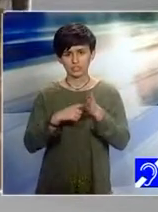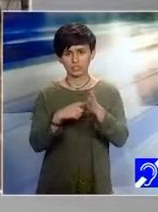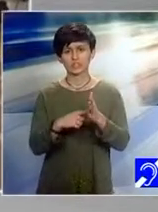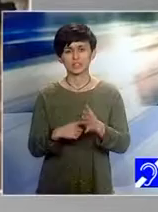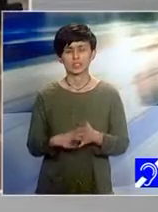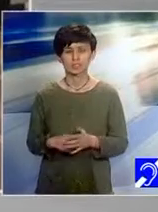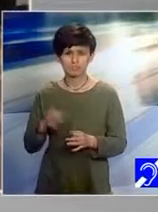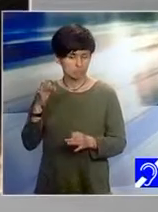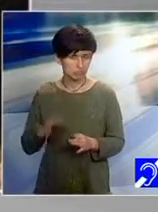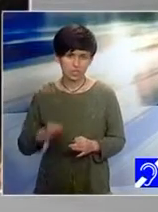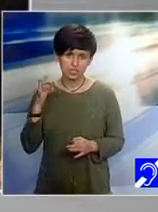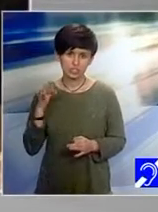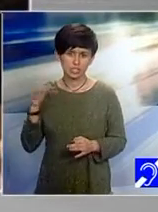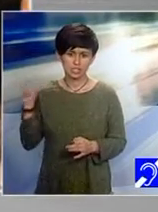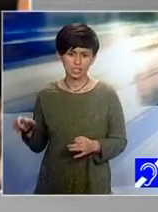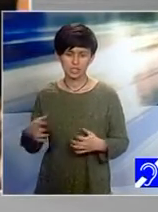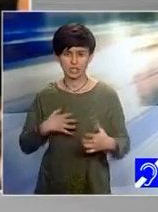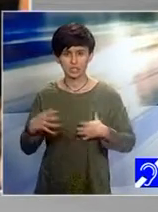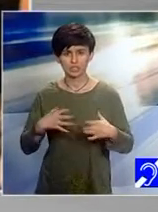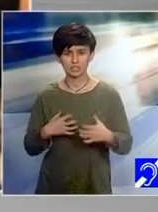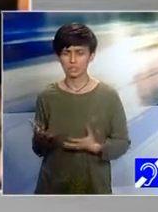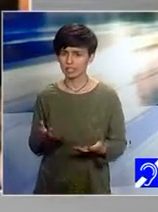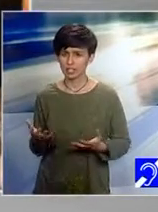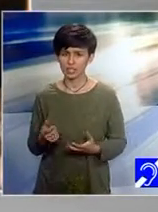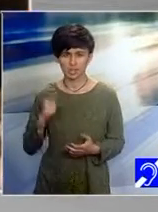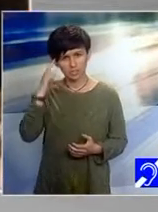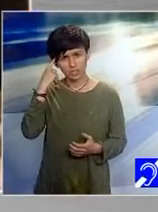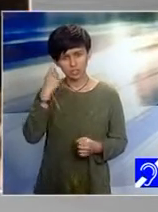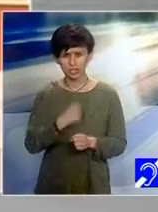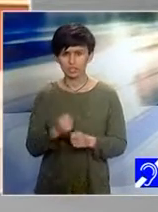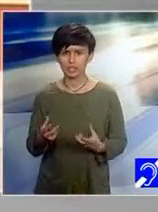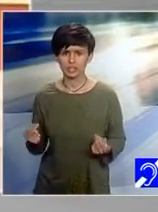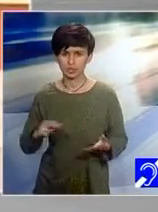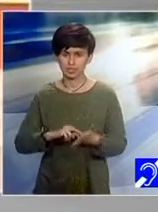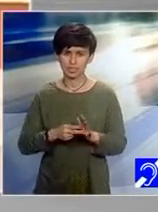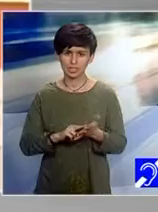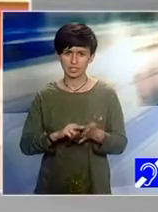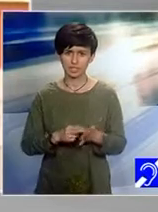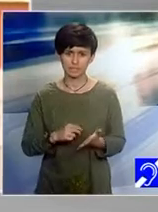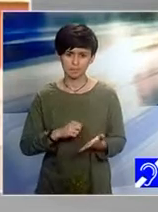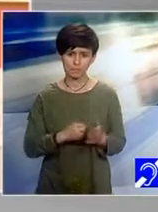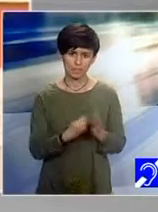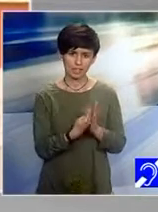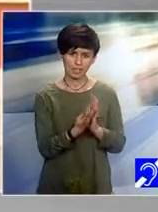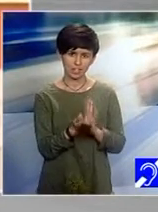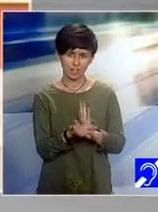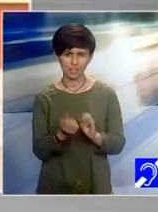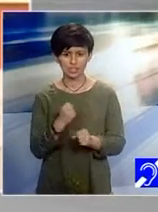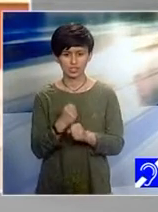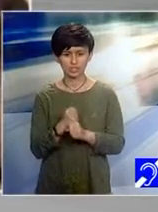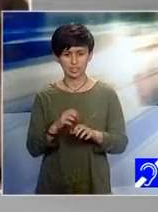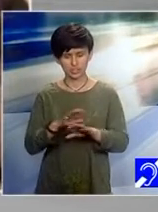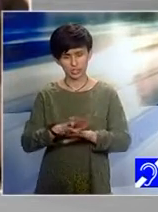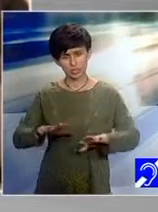originalitatea artistei care, stăpânind la perfecție tehnica acuarelei, realizează un univers inconfundabil, plin